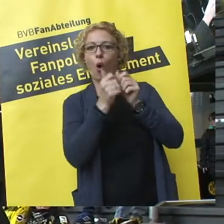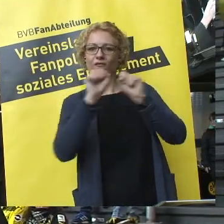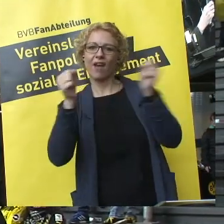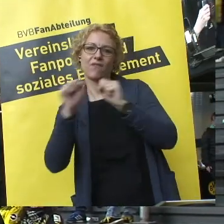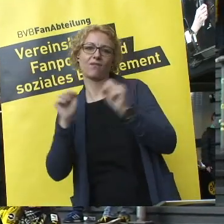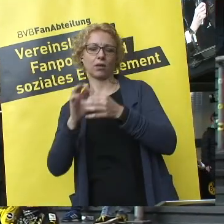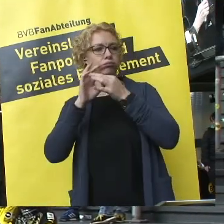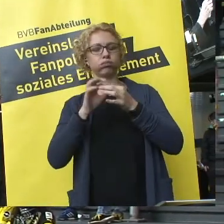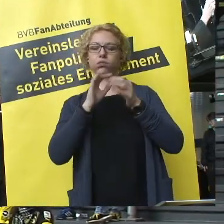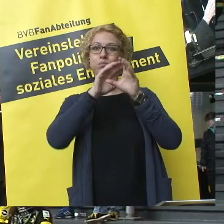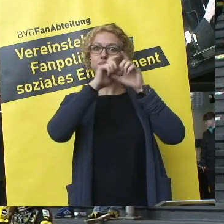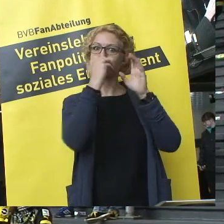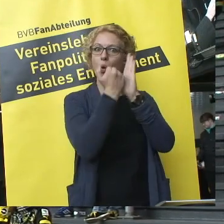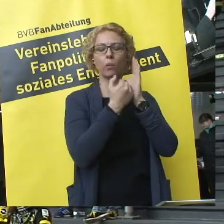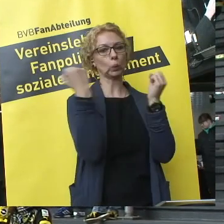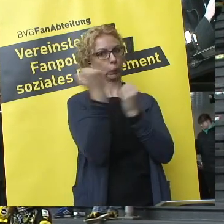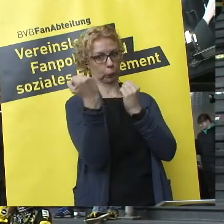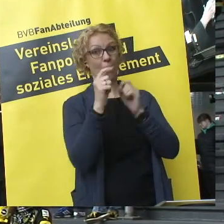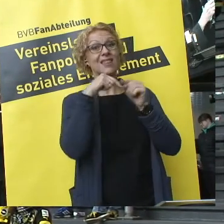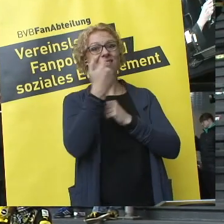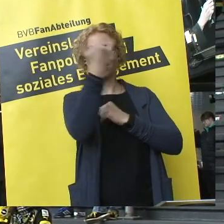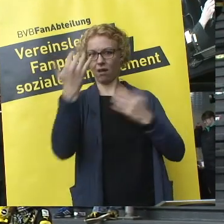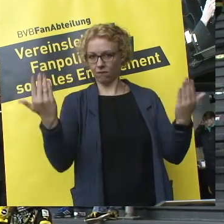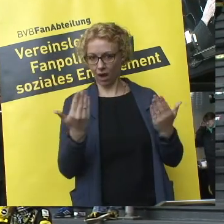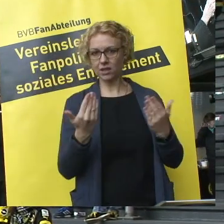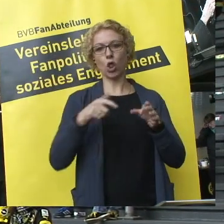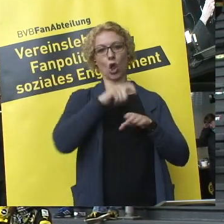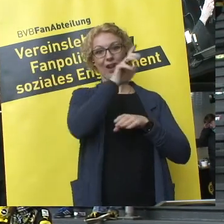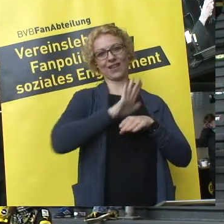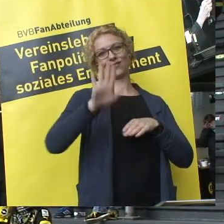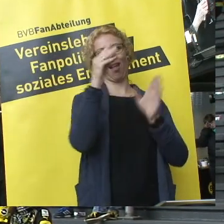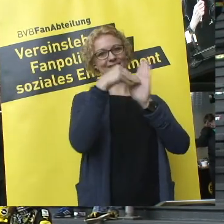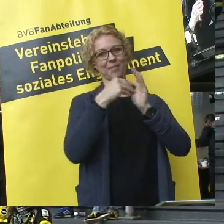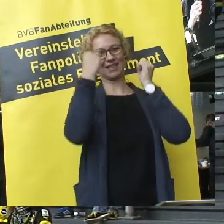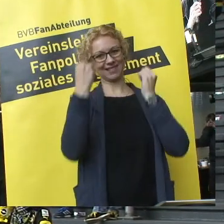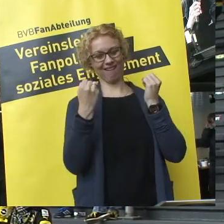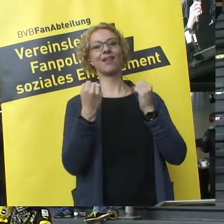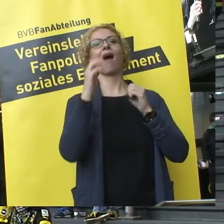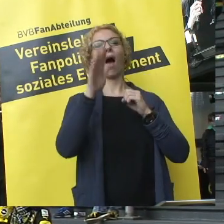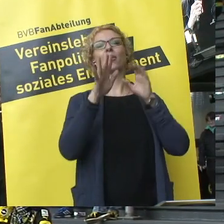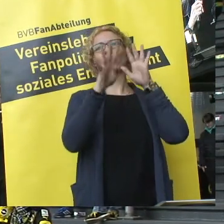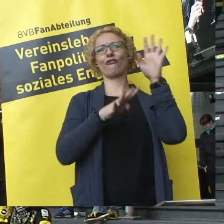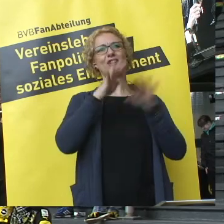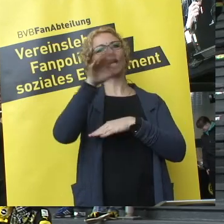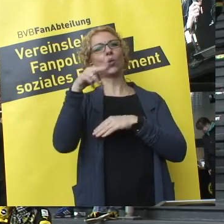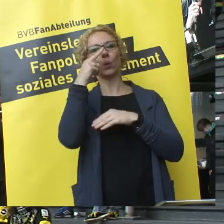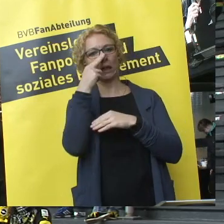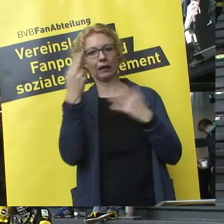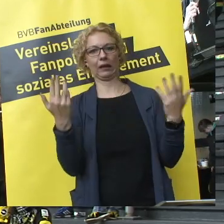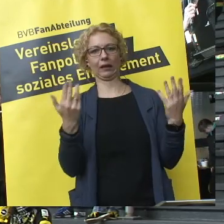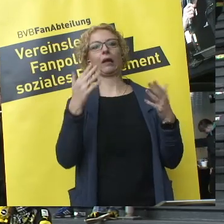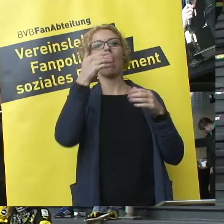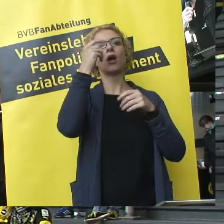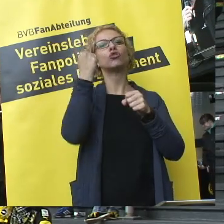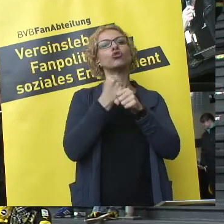Programm. Im nächsten Jahr sind wir in Nordrhein-Westfalen wieder dabei. Ab 14.06. geht es in